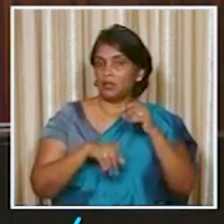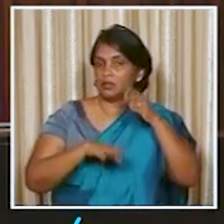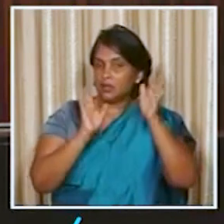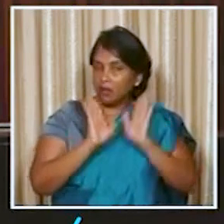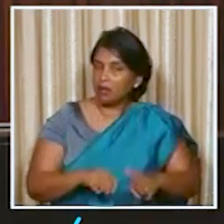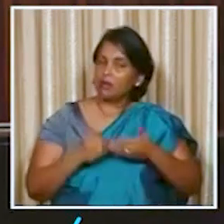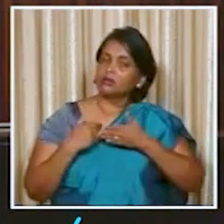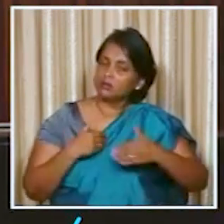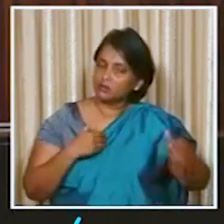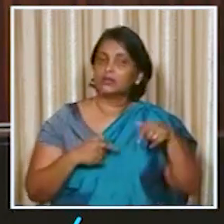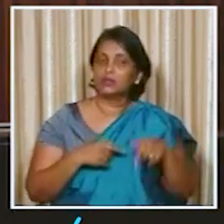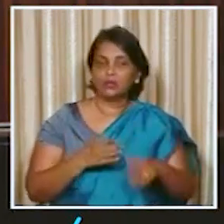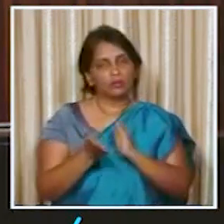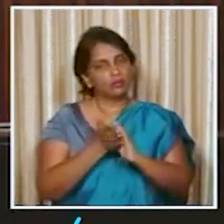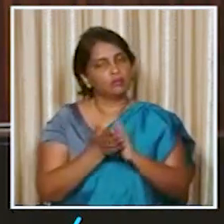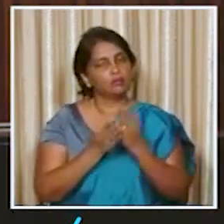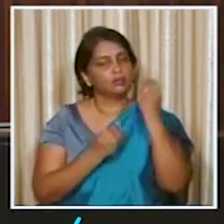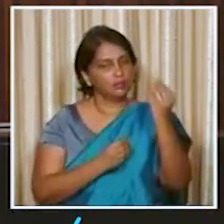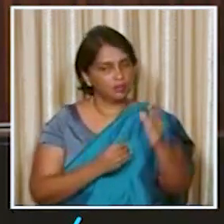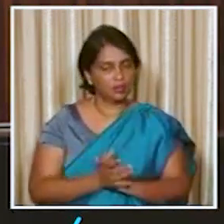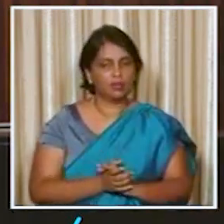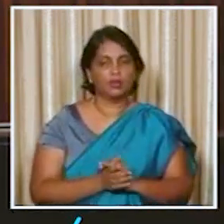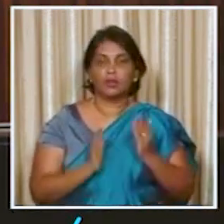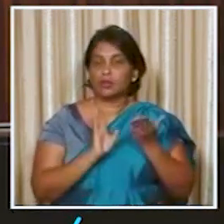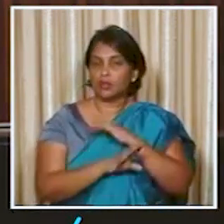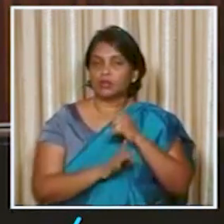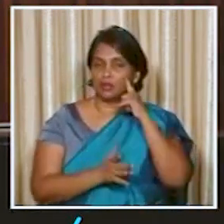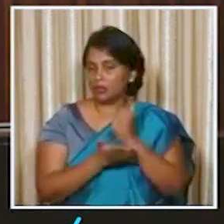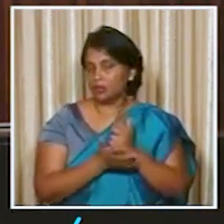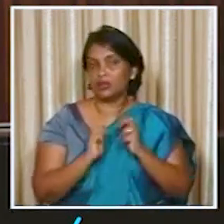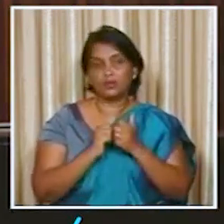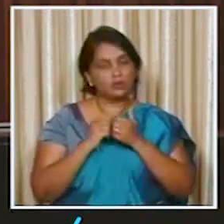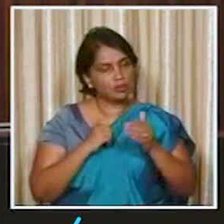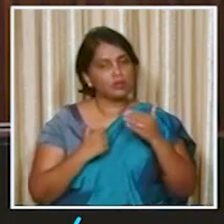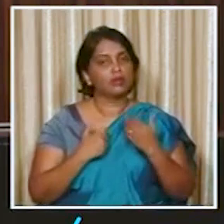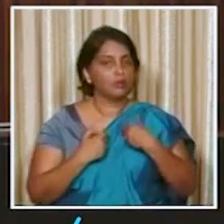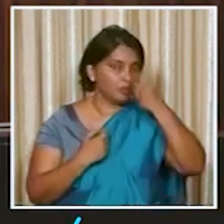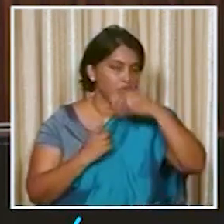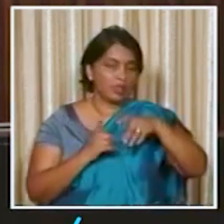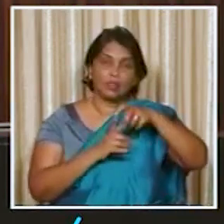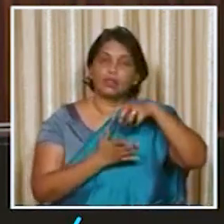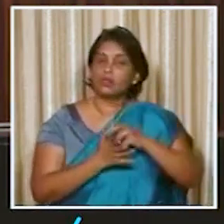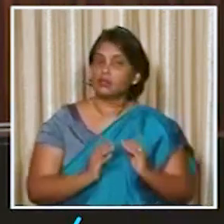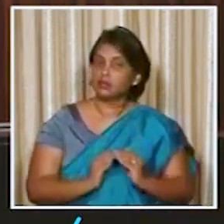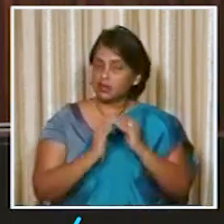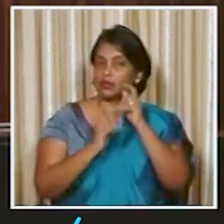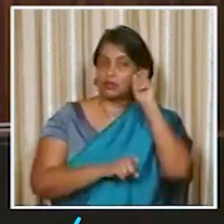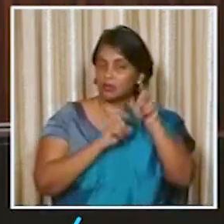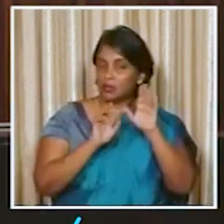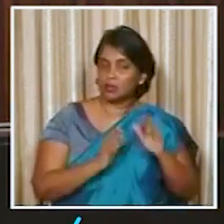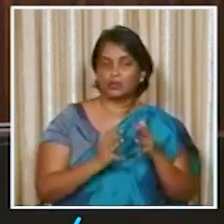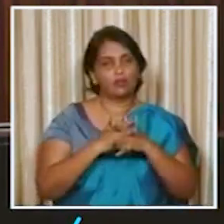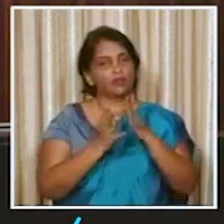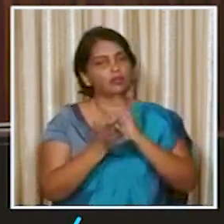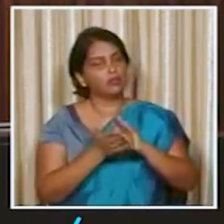දිනේ දක්වාම මෙම සේවය මගින් ඉටුවනු ඇත පසුගිය දුෂ්කර කාලවකවානුවද මාතෘ දිස්ත්‍රික්කයේ සංවර්ධනය හා ජනතාවගේ සුබ